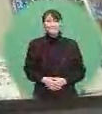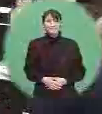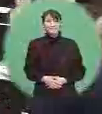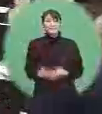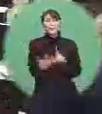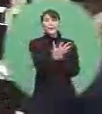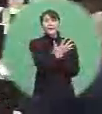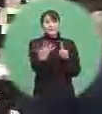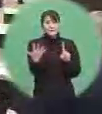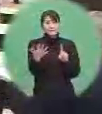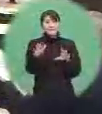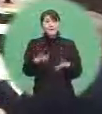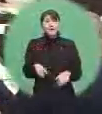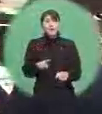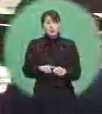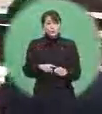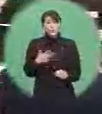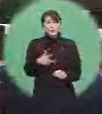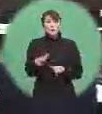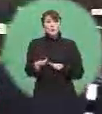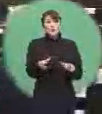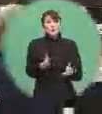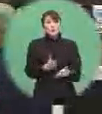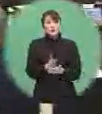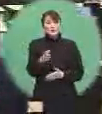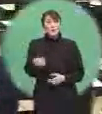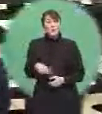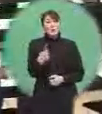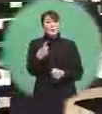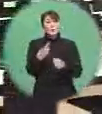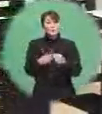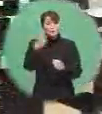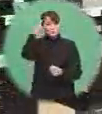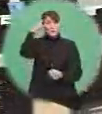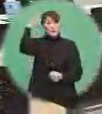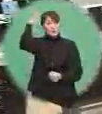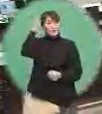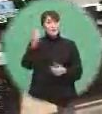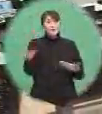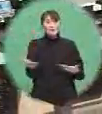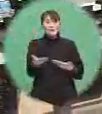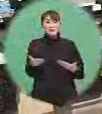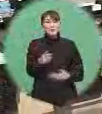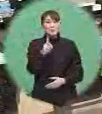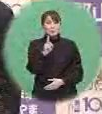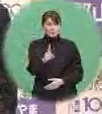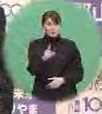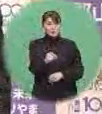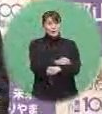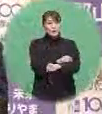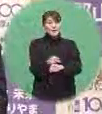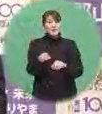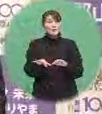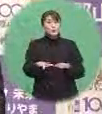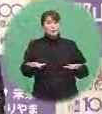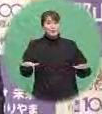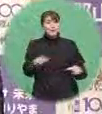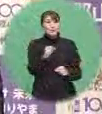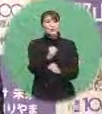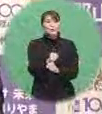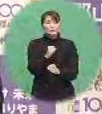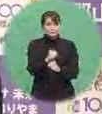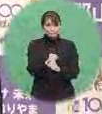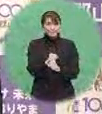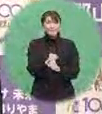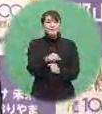会見では今年の市政施行100周年記念事業の一つ、オリジナルラッピングピアノの制作のプロデ